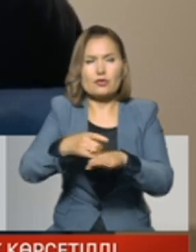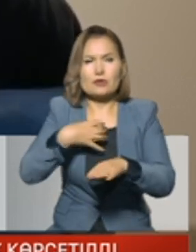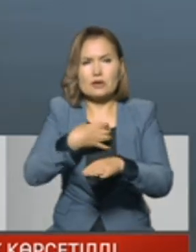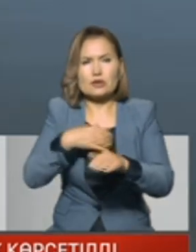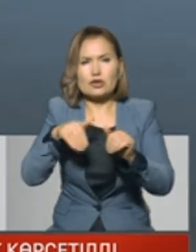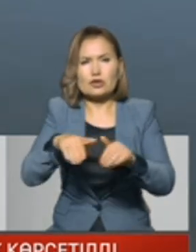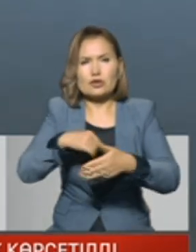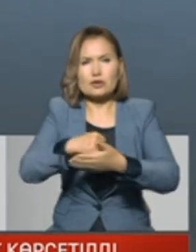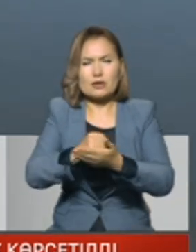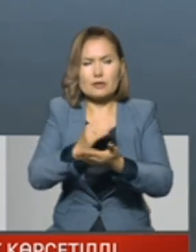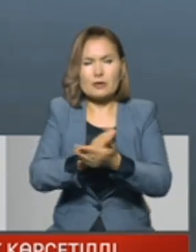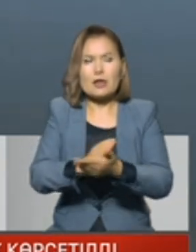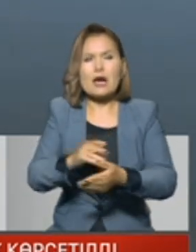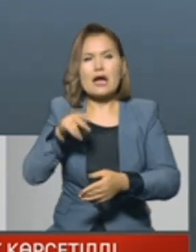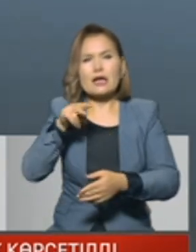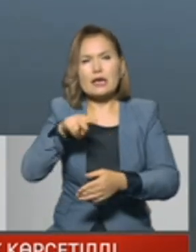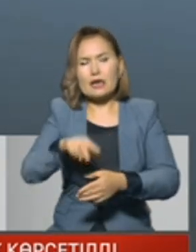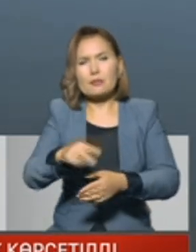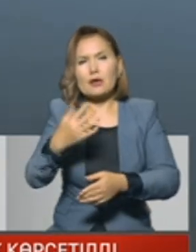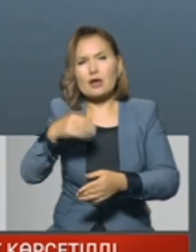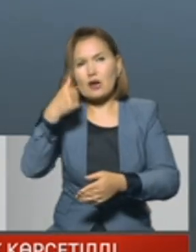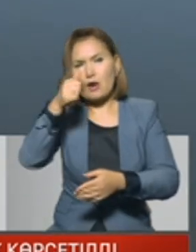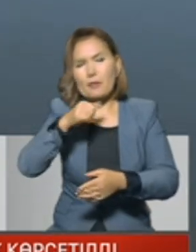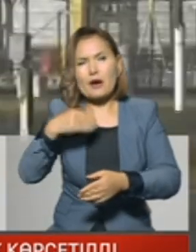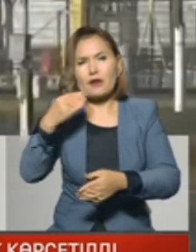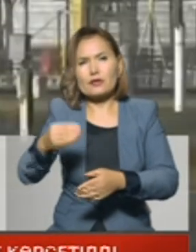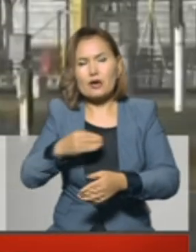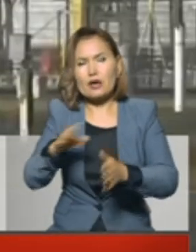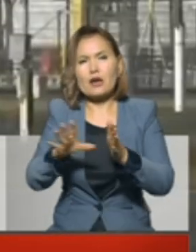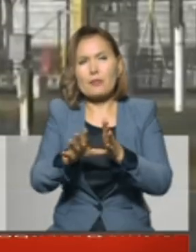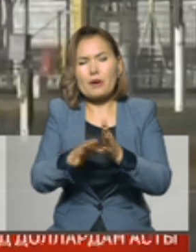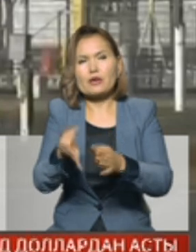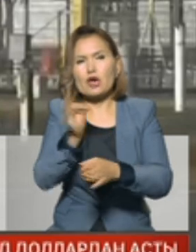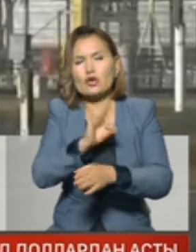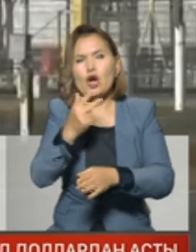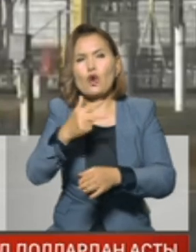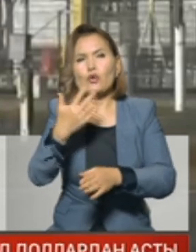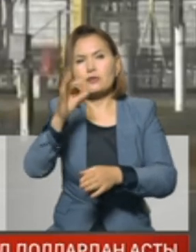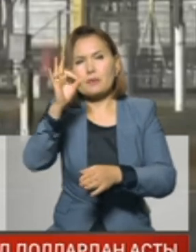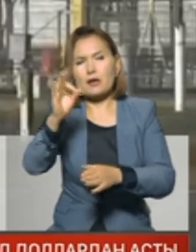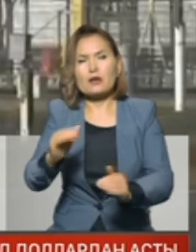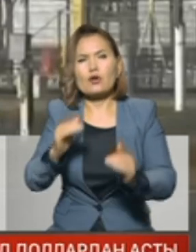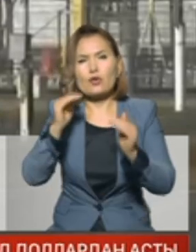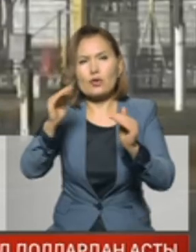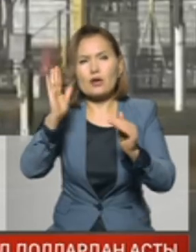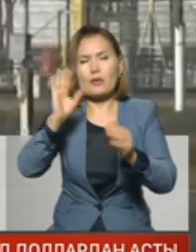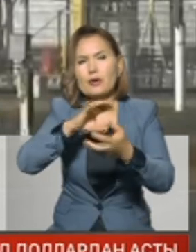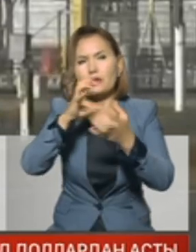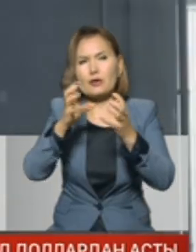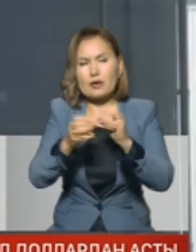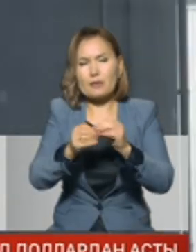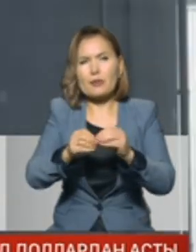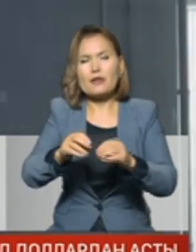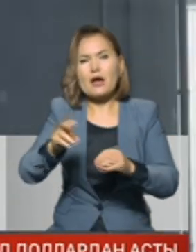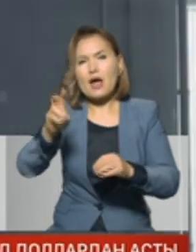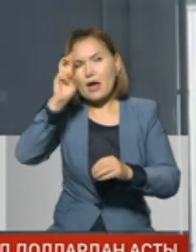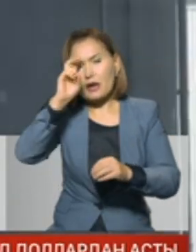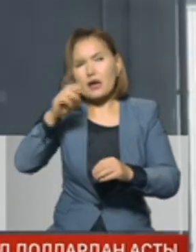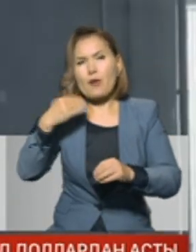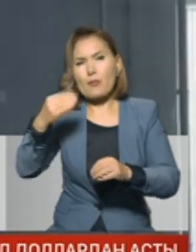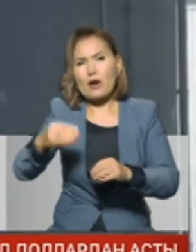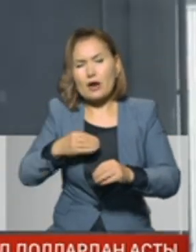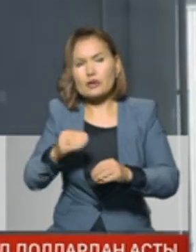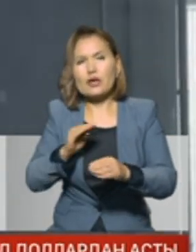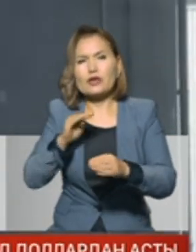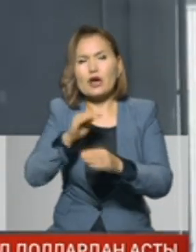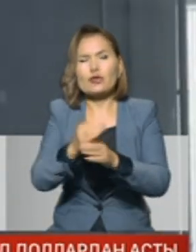шешім. 2050 жылға қарай Францияда тоқты тұтыну 35%-ға өседі дейді мамандар. Сондықтан ел үкіметі алдағы уақытта